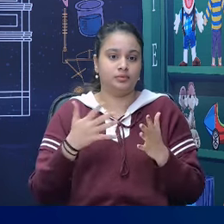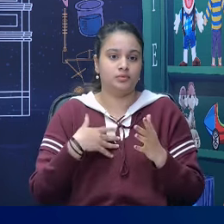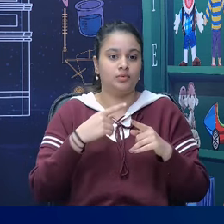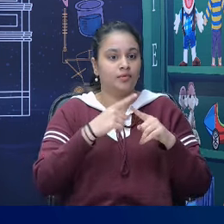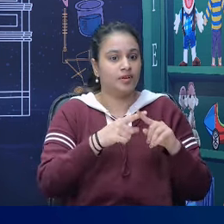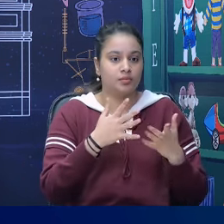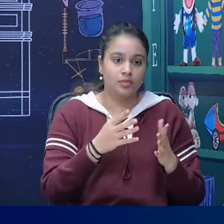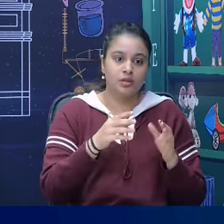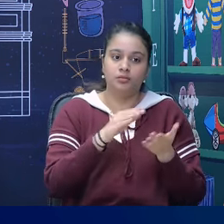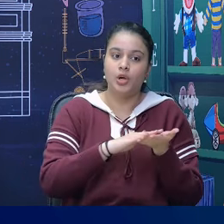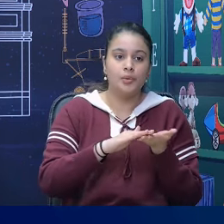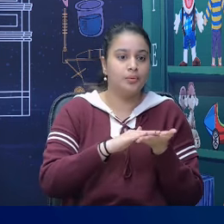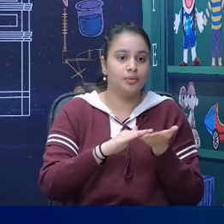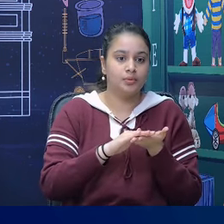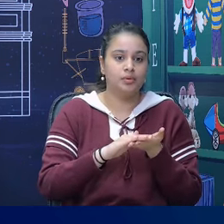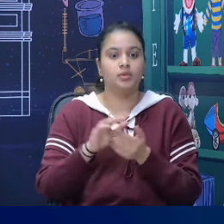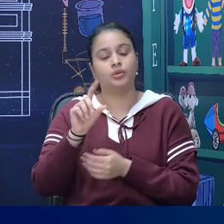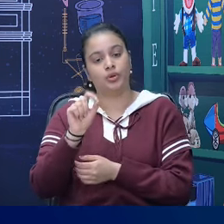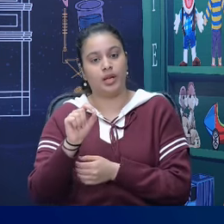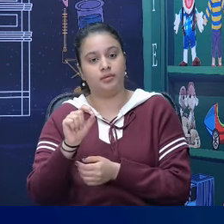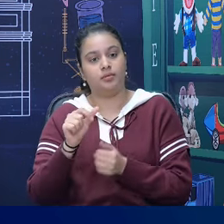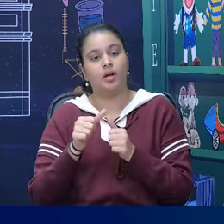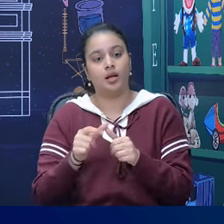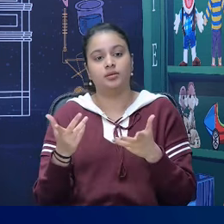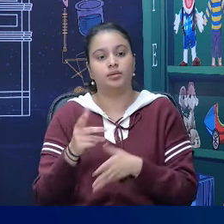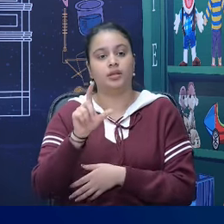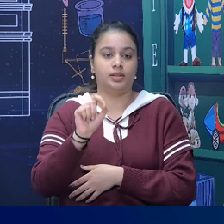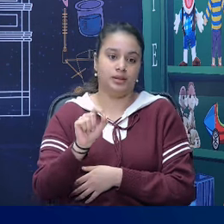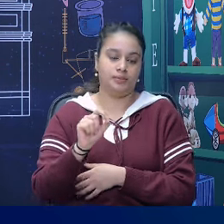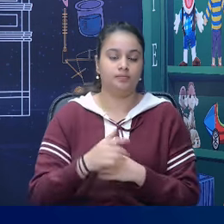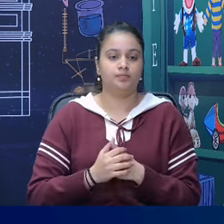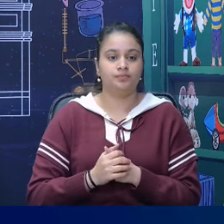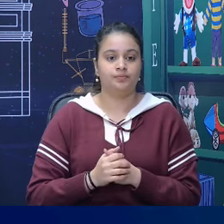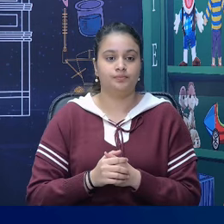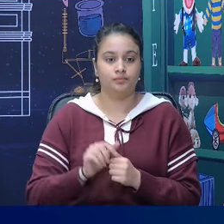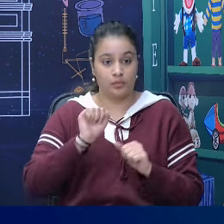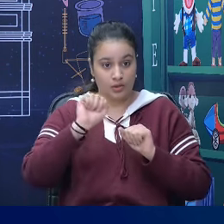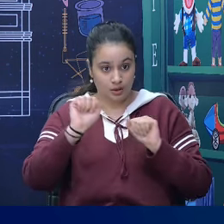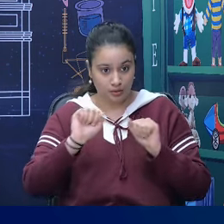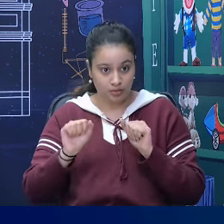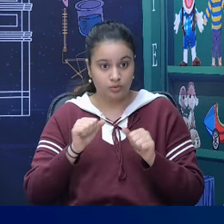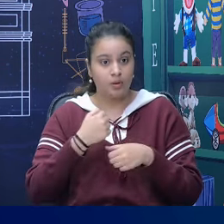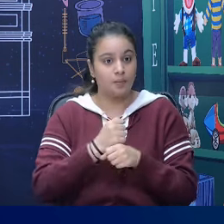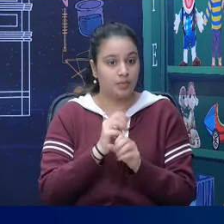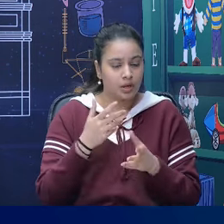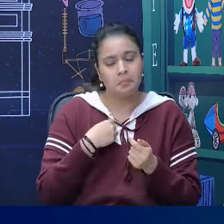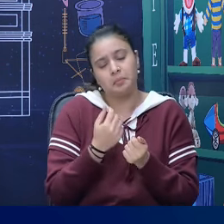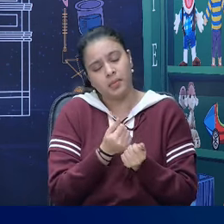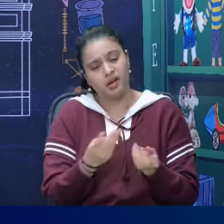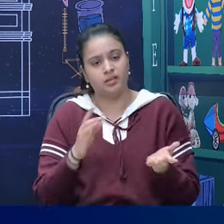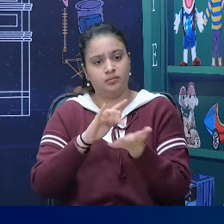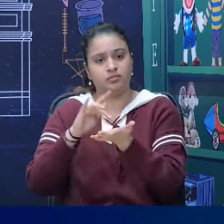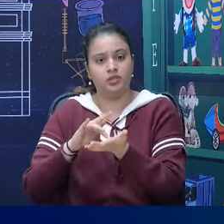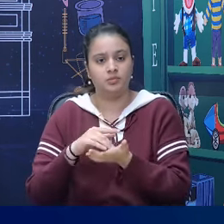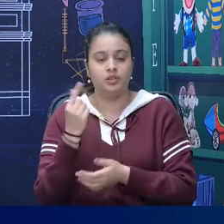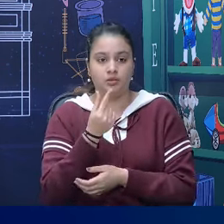नहीं तो वो 10 रह जाएगा कभी तो आप जो अलजेब्रिक एक्सप्रेशन है वो बहुत ज इस्तेमाल करते हैं और